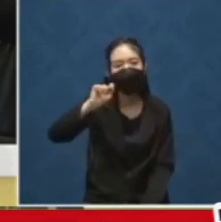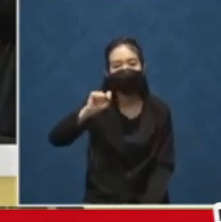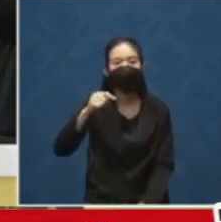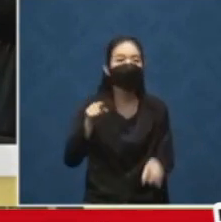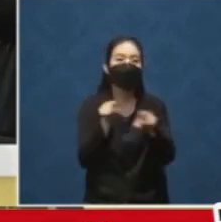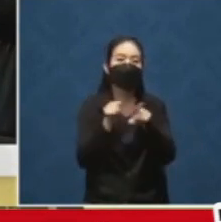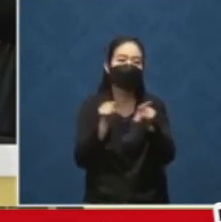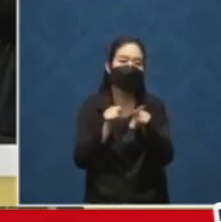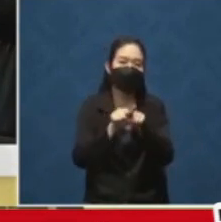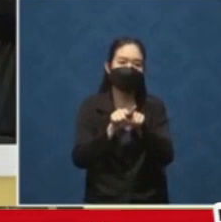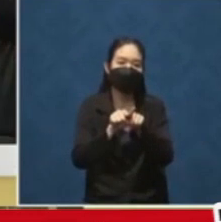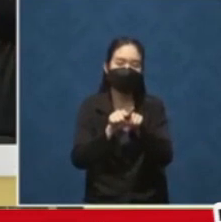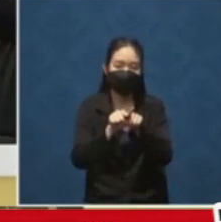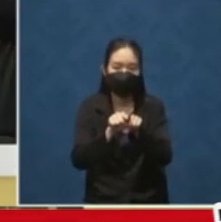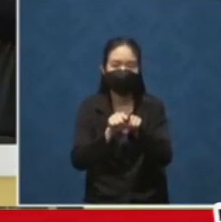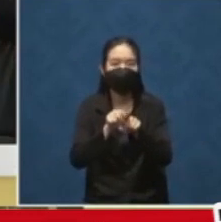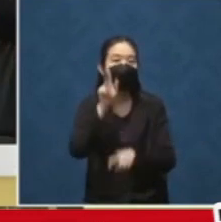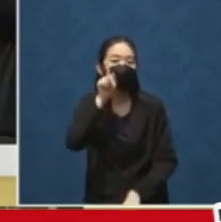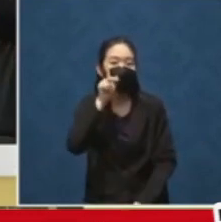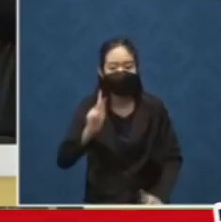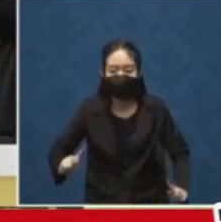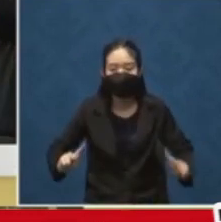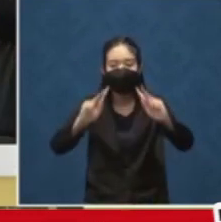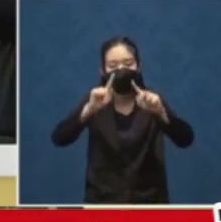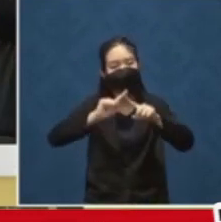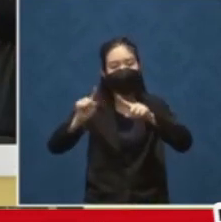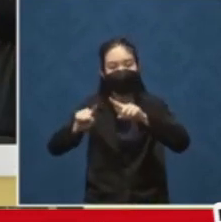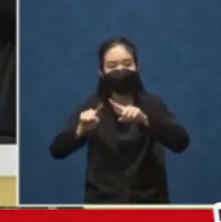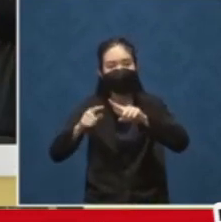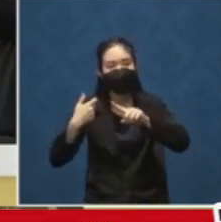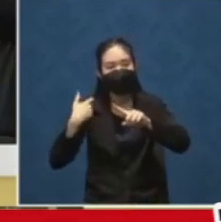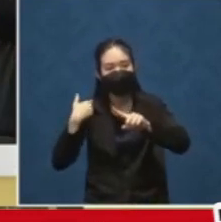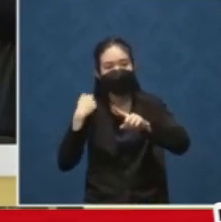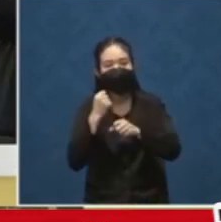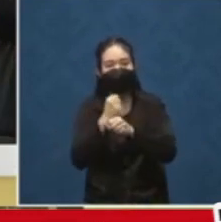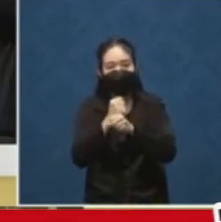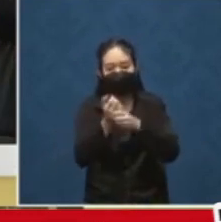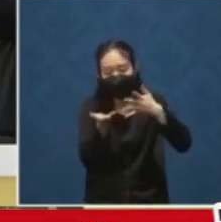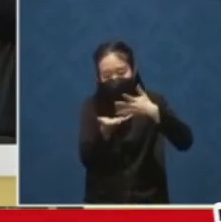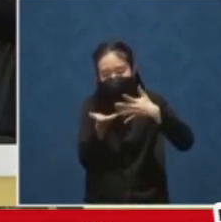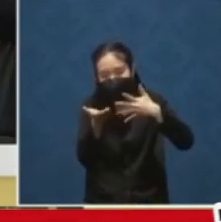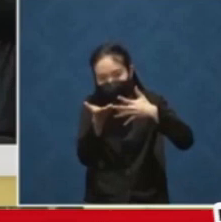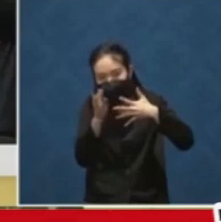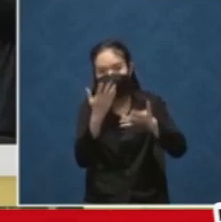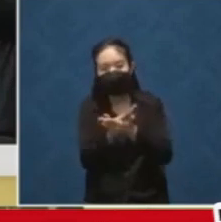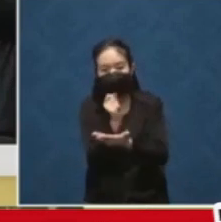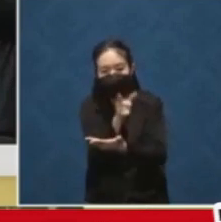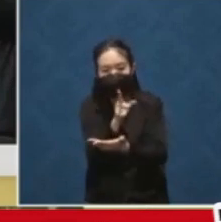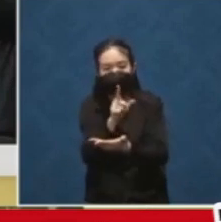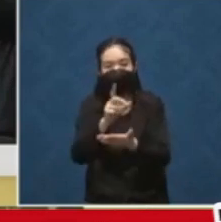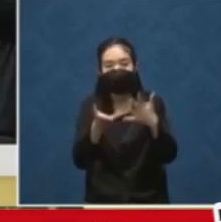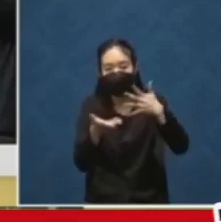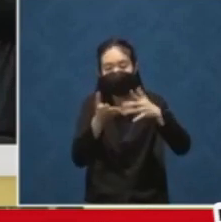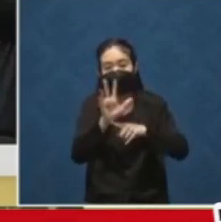อทีเลยฟ้องเลยท้องถิ่น ก็แงครับขาวใกะทำกวหูมัยิ่งมากครับ4 3 7